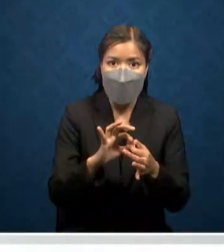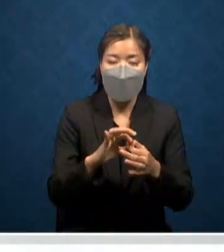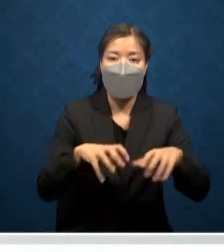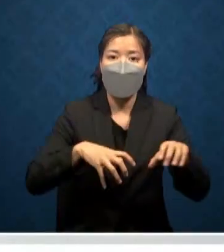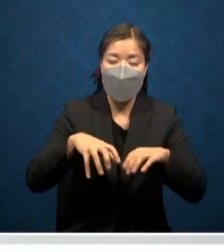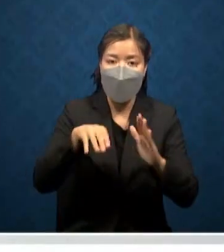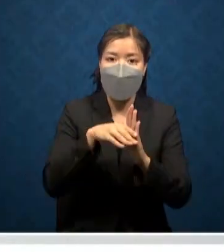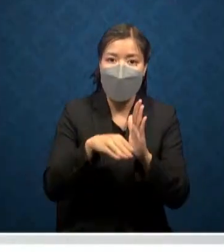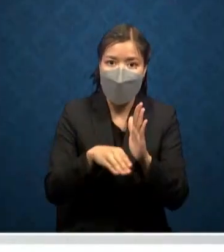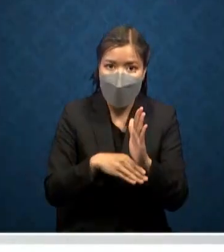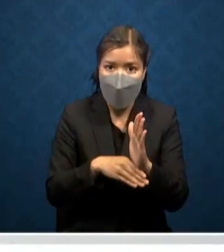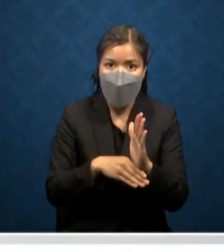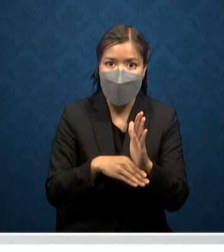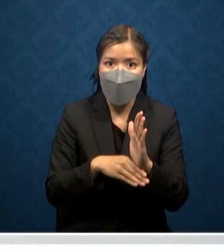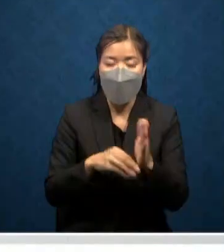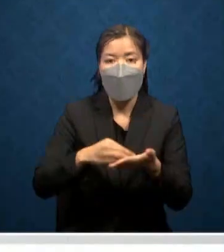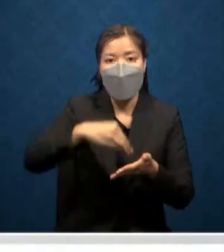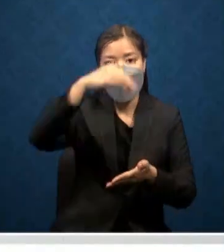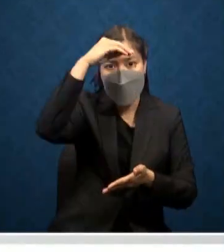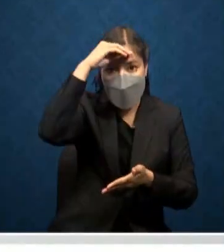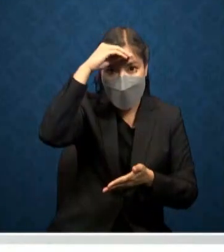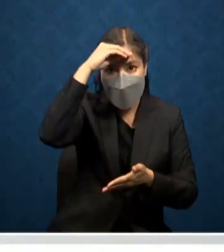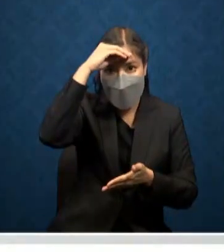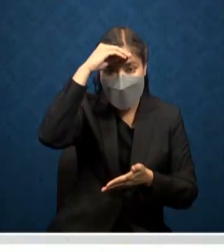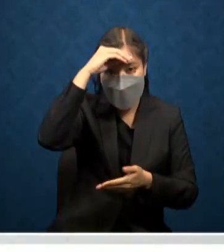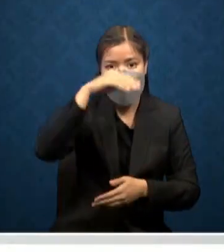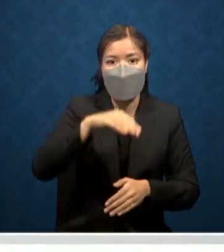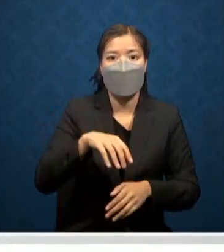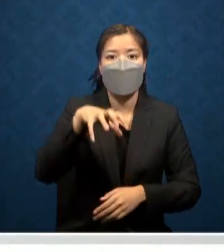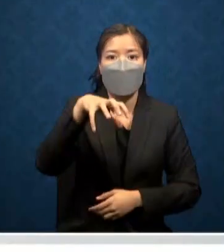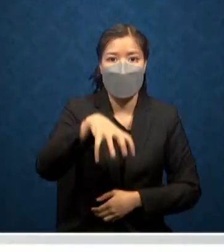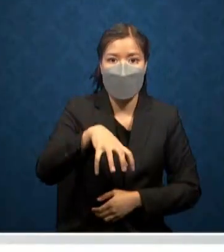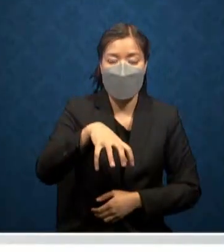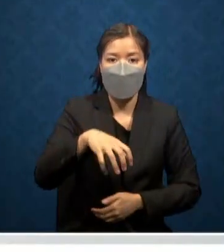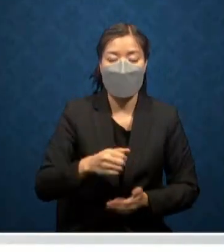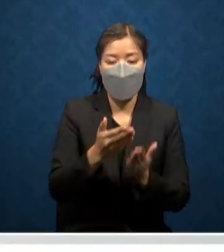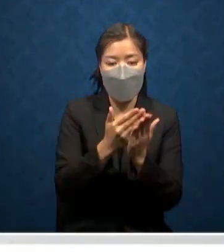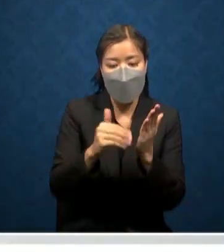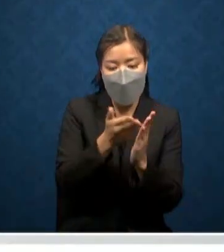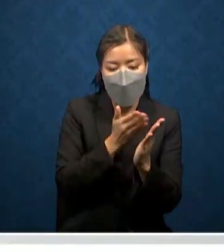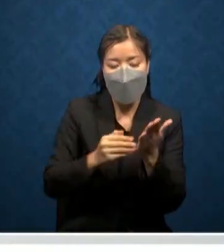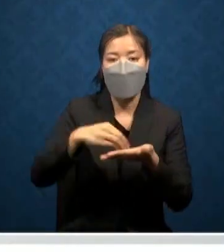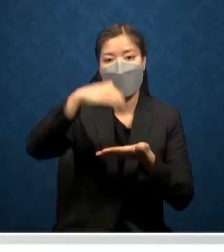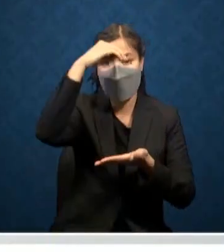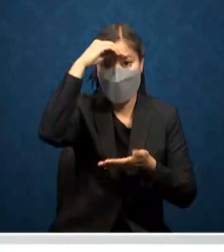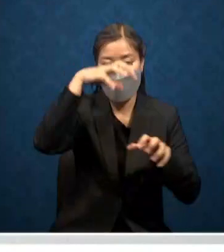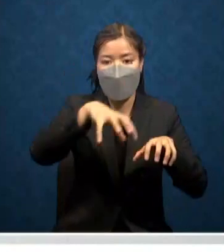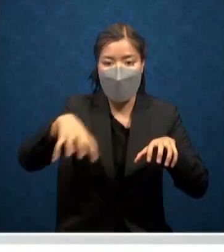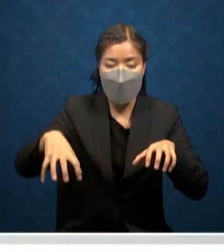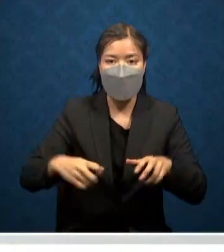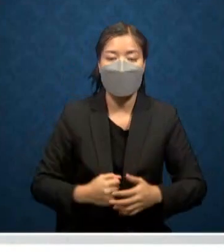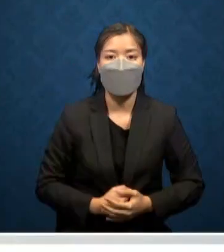คณะกรรมการการศึกษาขั้นพื้นฐานและเขตพื้นที่การศึกษานะครับในส่วนที่